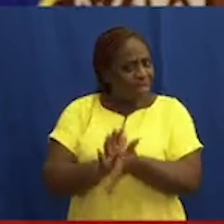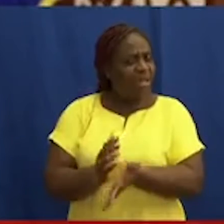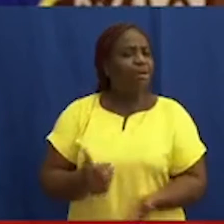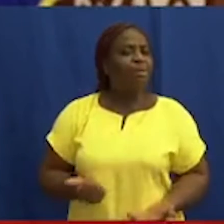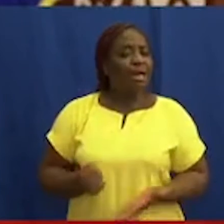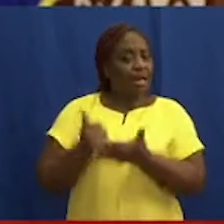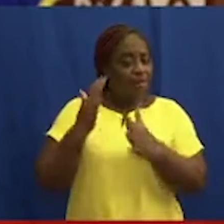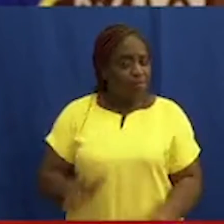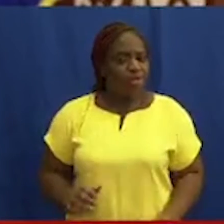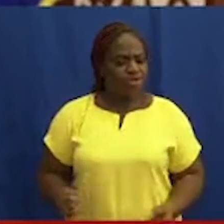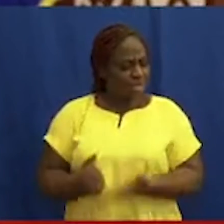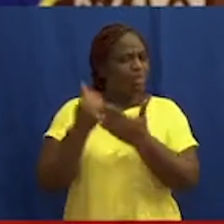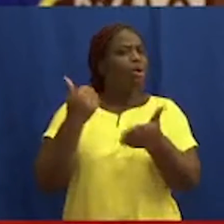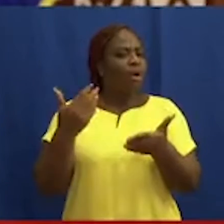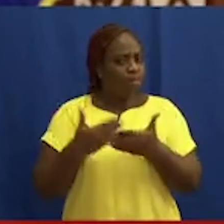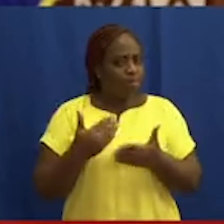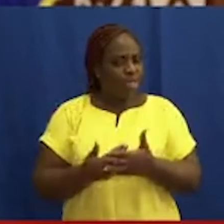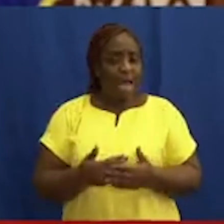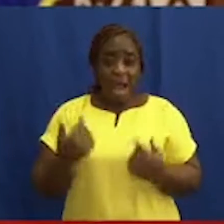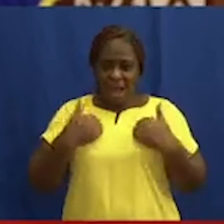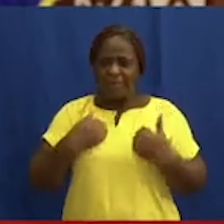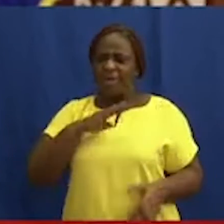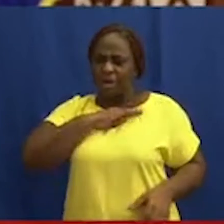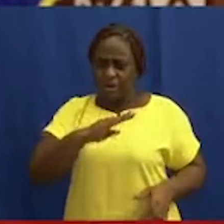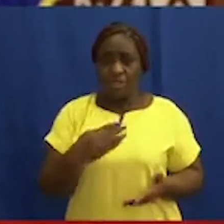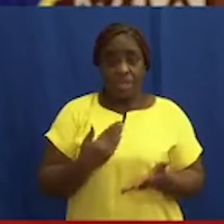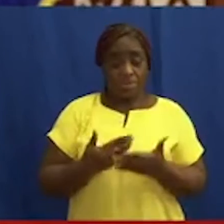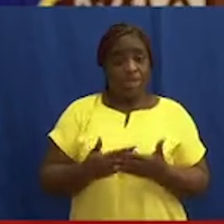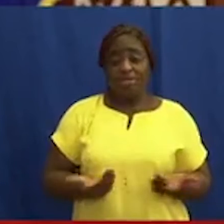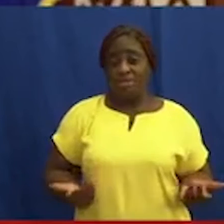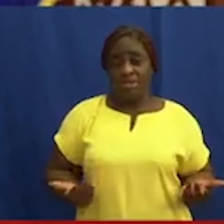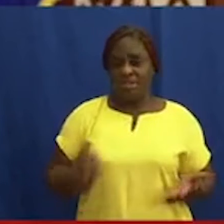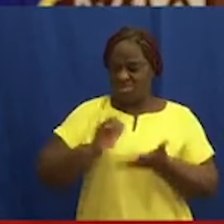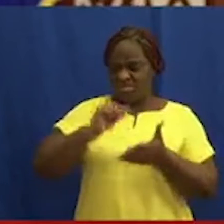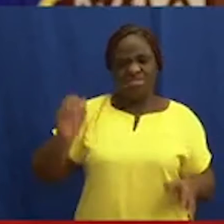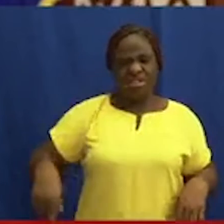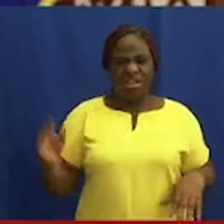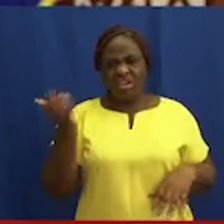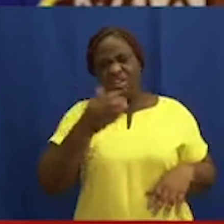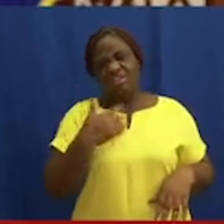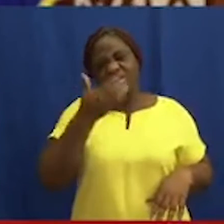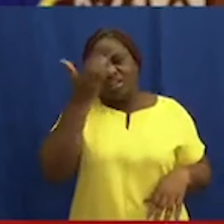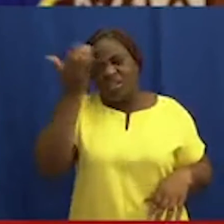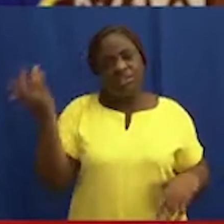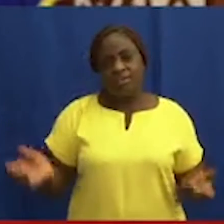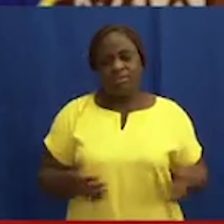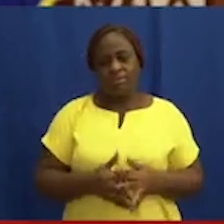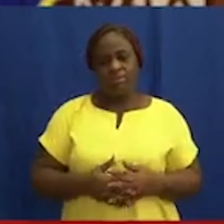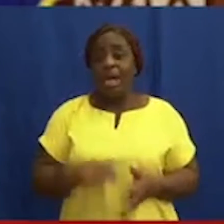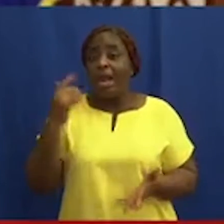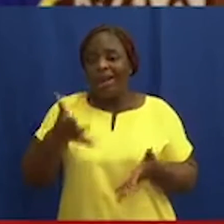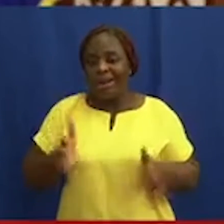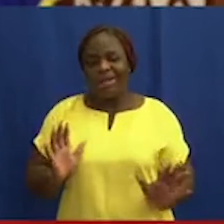cika ka'idodin su da kuma masu harkar wato black market watan an kama su an ja kunnin su. Za a tabbatar da cewa